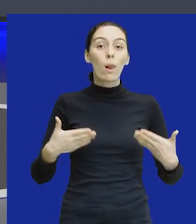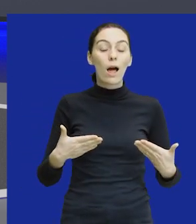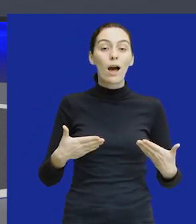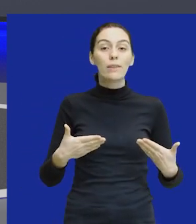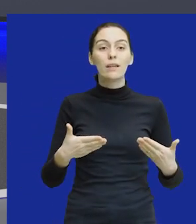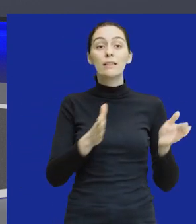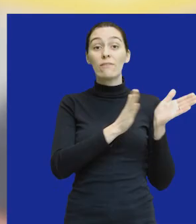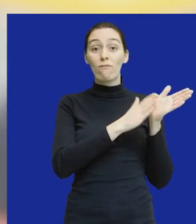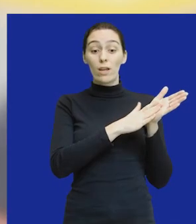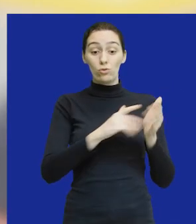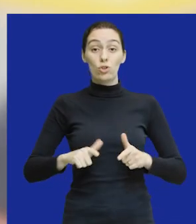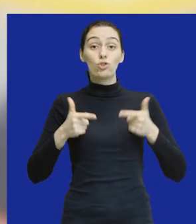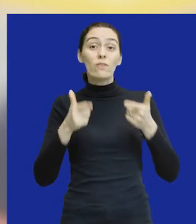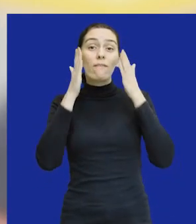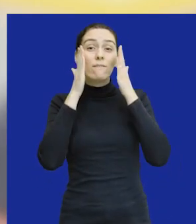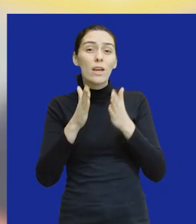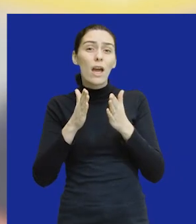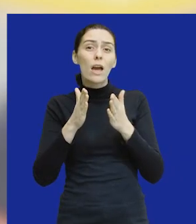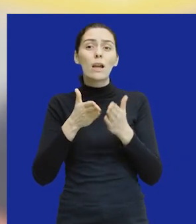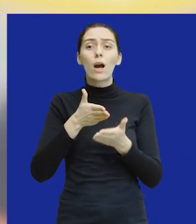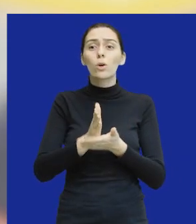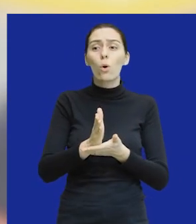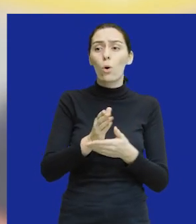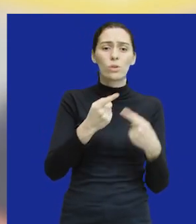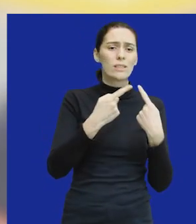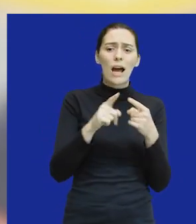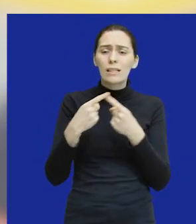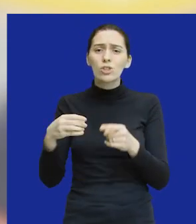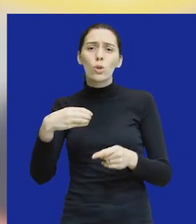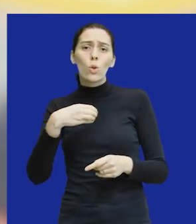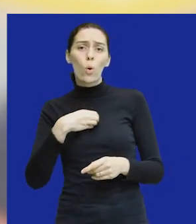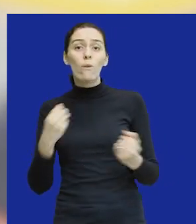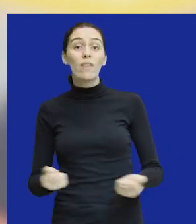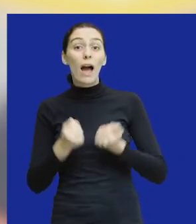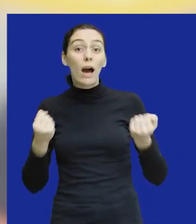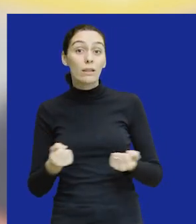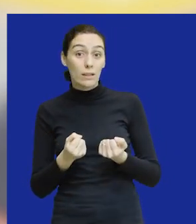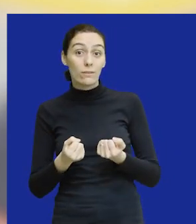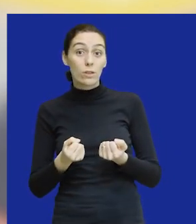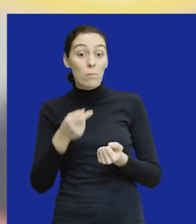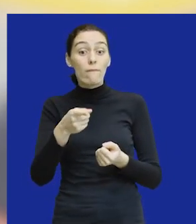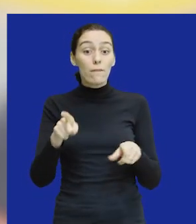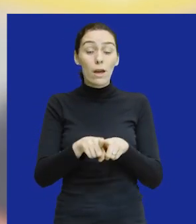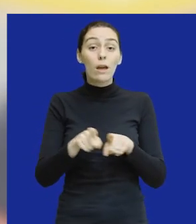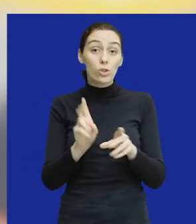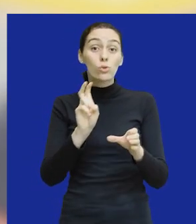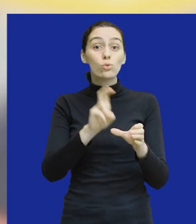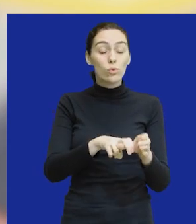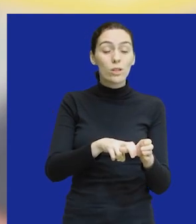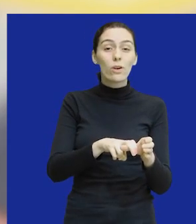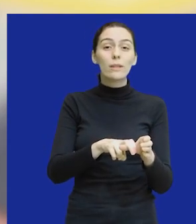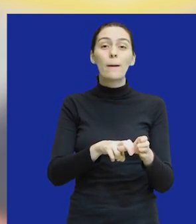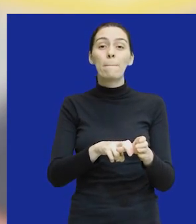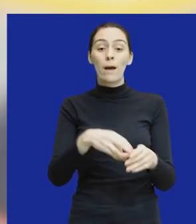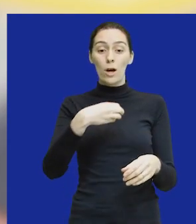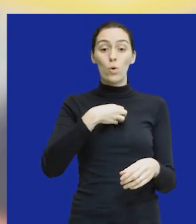živu vjeru, evo, kroz različite, evo, duhovne aktivnosti, evo, i vi sudjelujete na